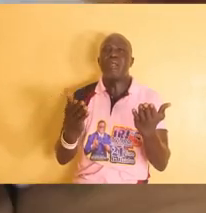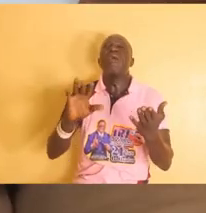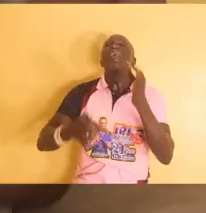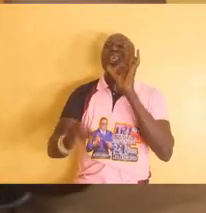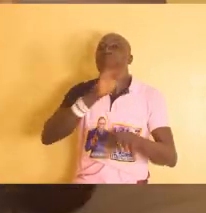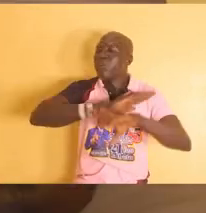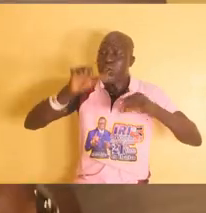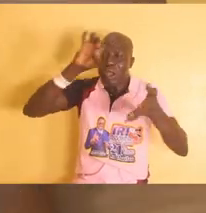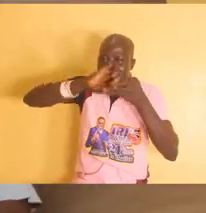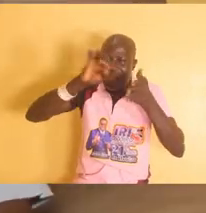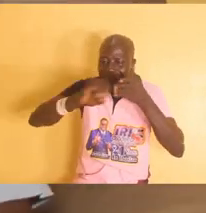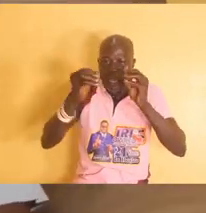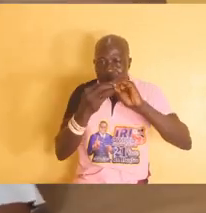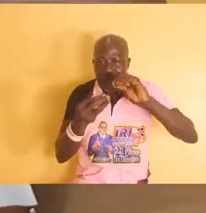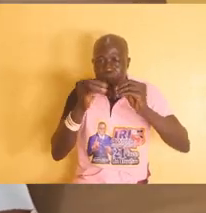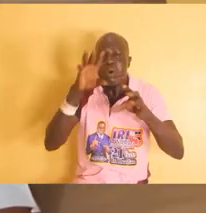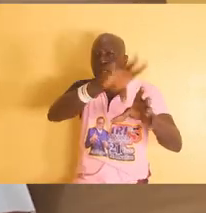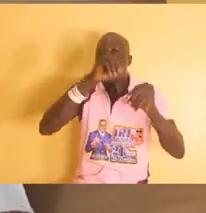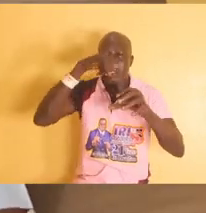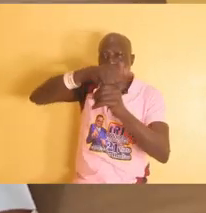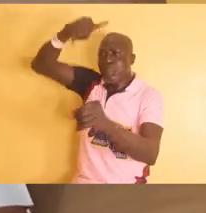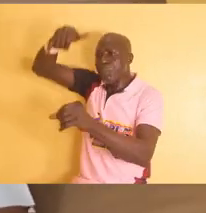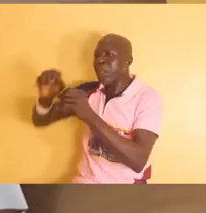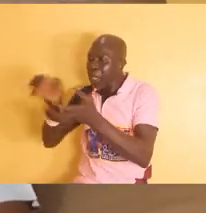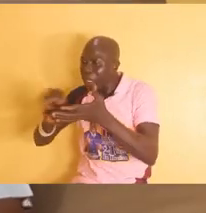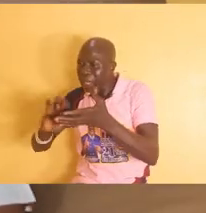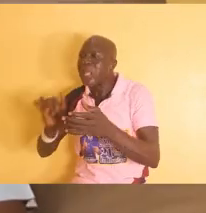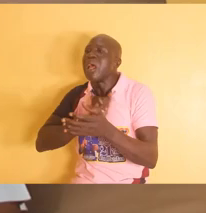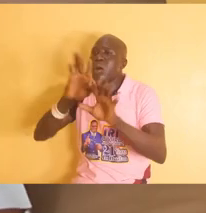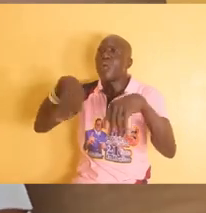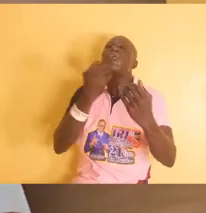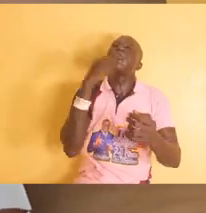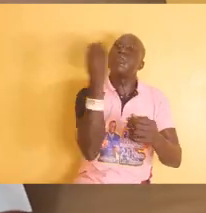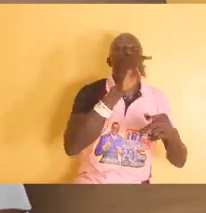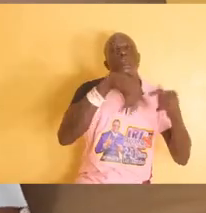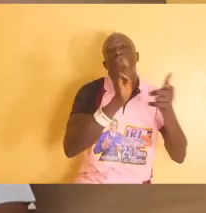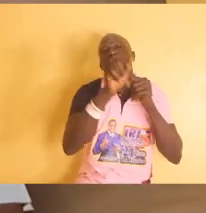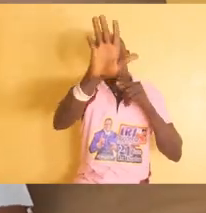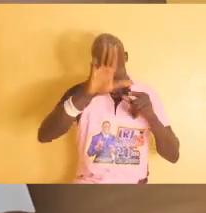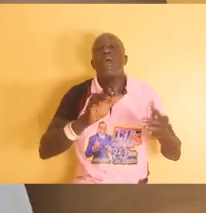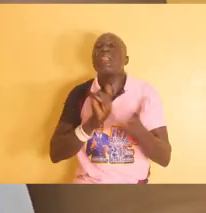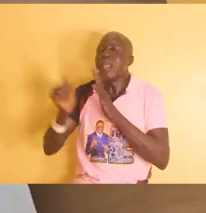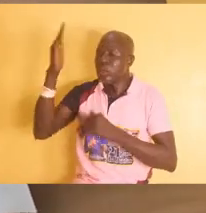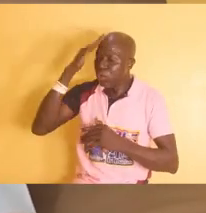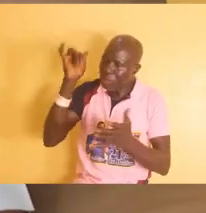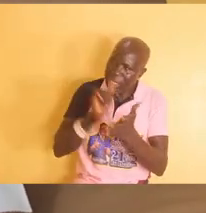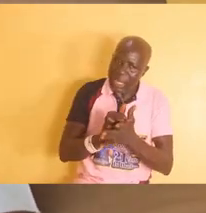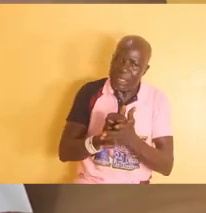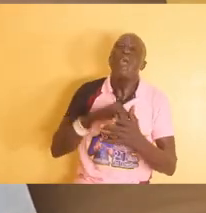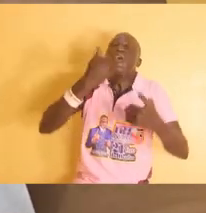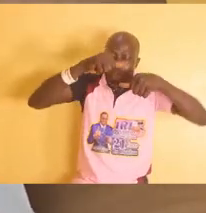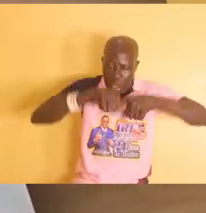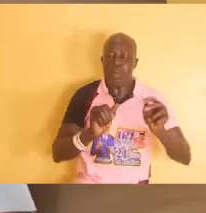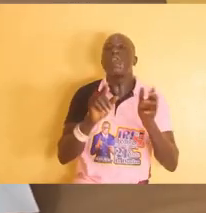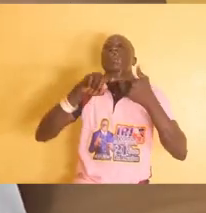ní tó bá ní àkádìmọ̀ bàbí lọ́wọ́. Mo bẹ́ òkòkọ́. Mo fẹ́ sọ̀rọ̀ àṣekájáde. Mo lè mọ̀ pé wọ́n máa ṣe